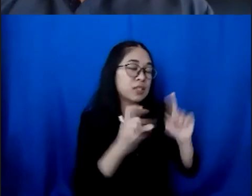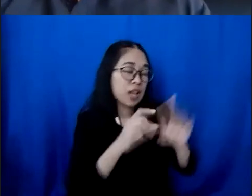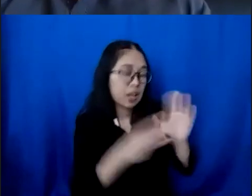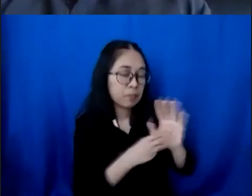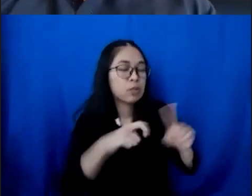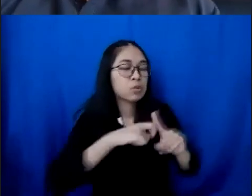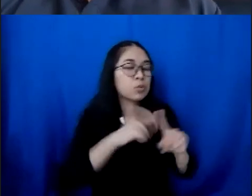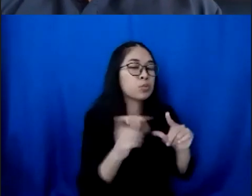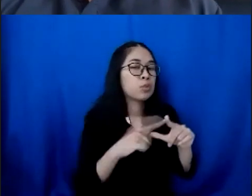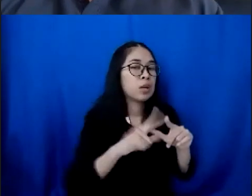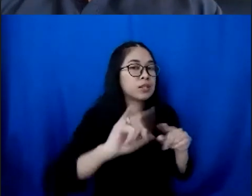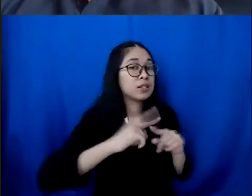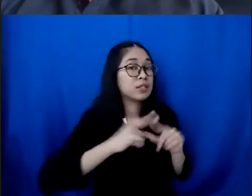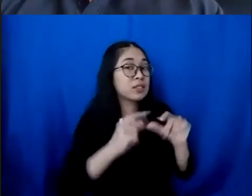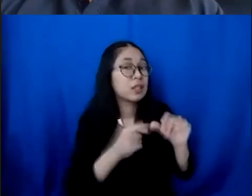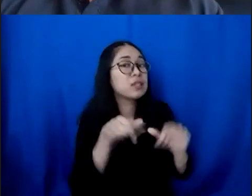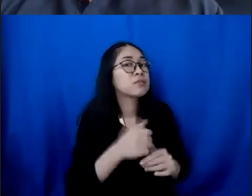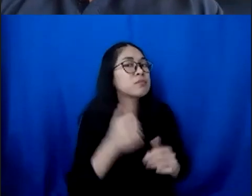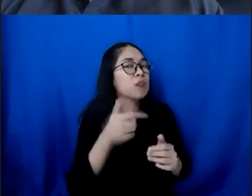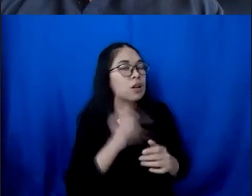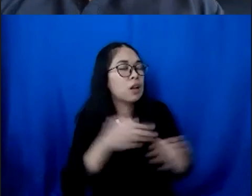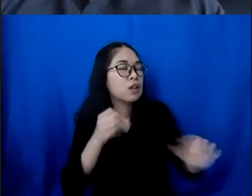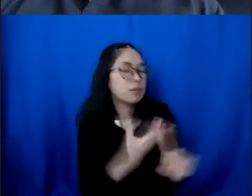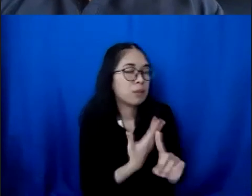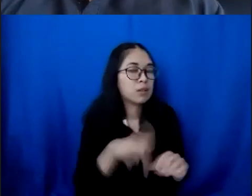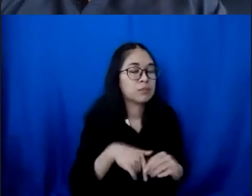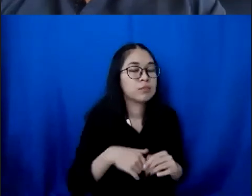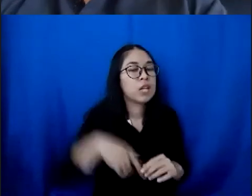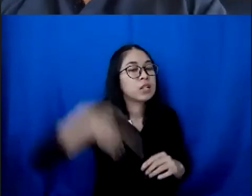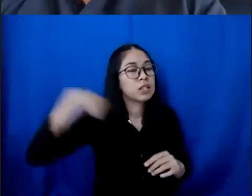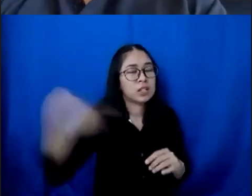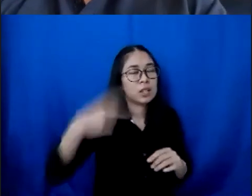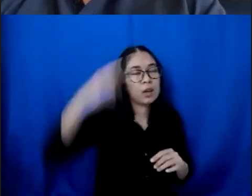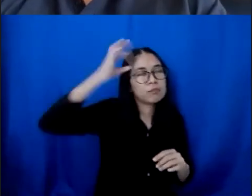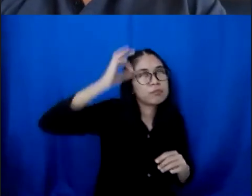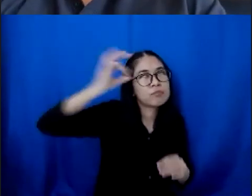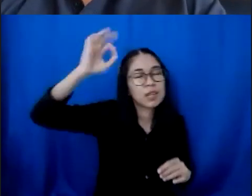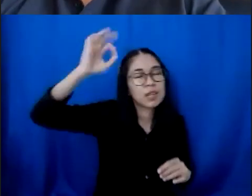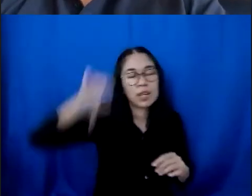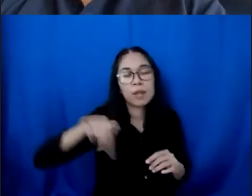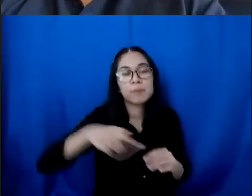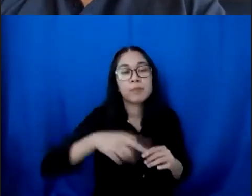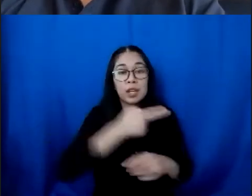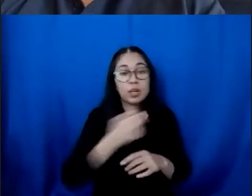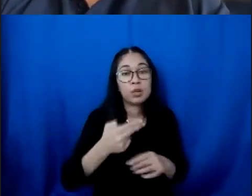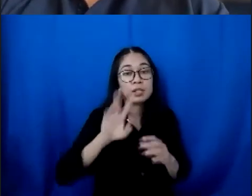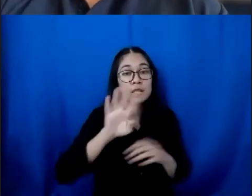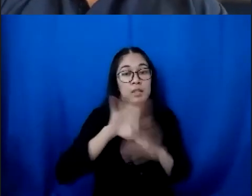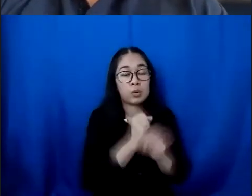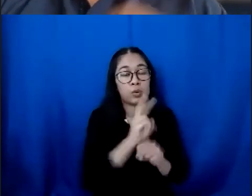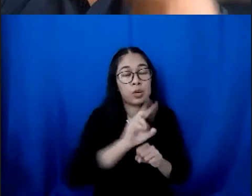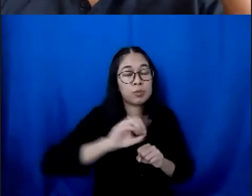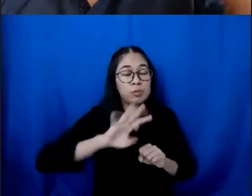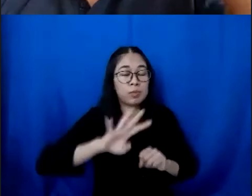Sehingga tentunya cita-cita kita di tahun 2045 menjadi Indonesia emas tidak ditandai